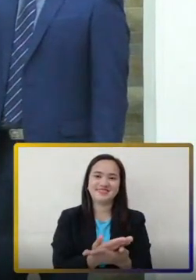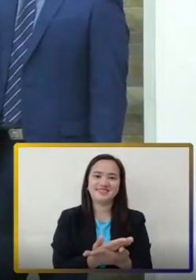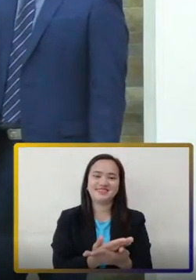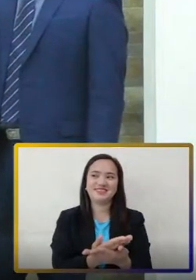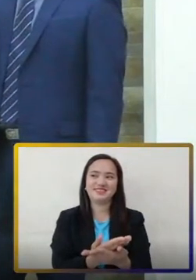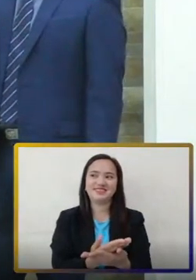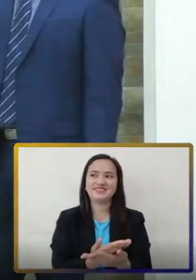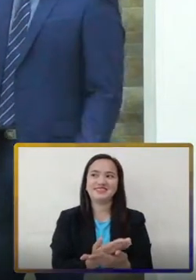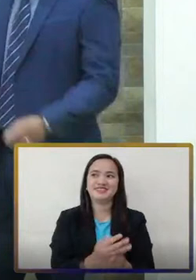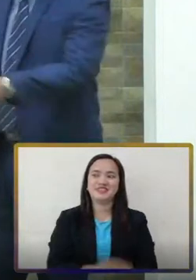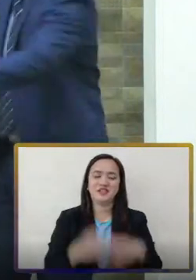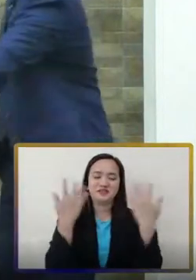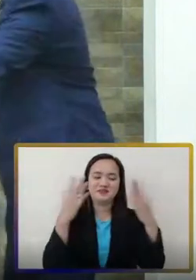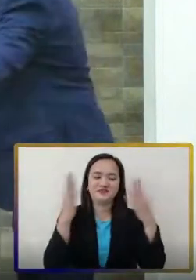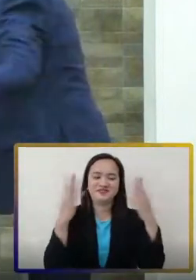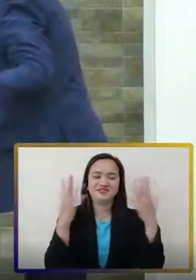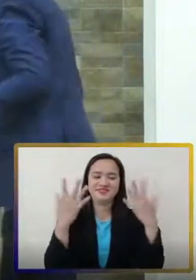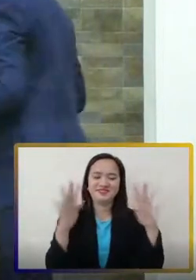Diyos.